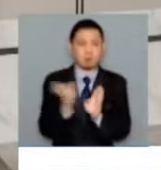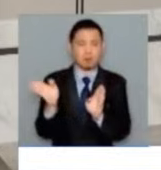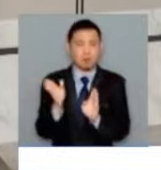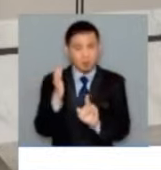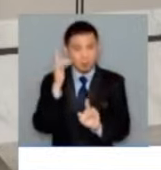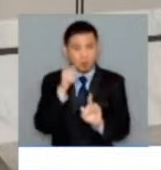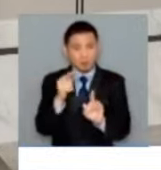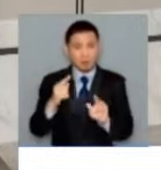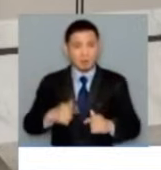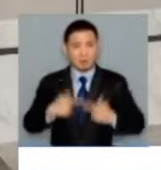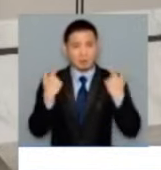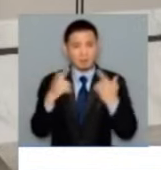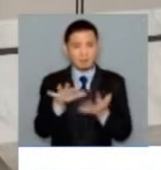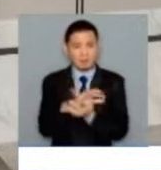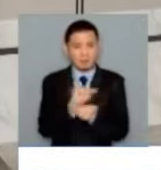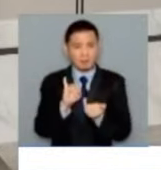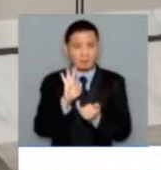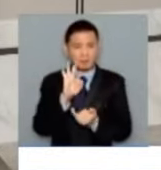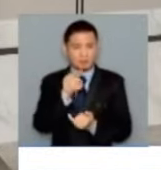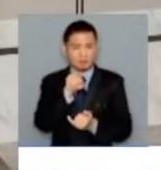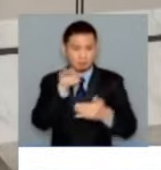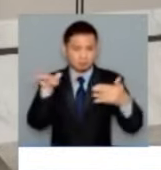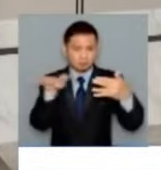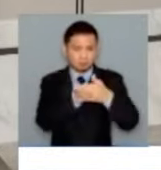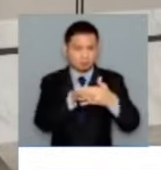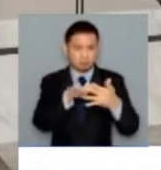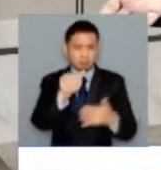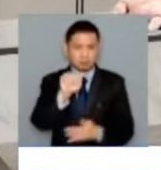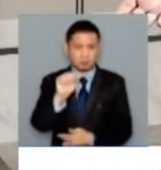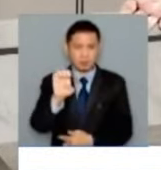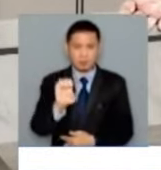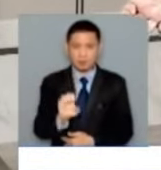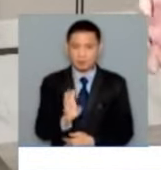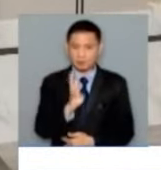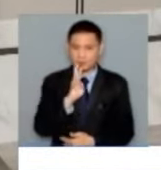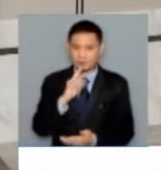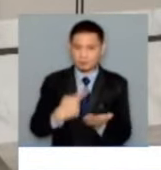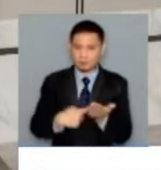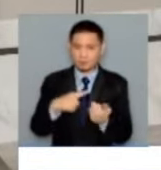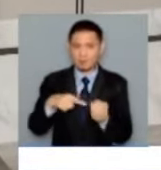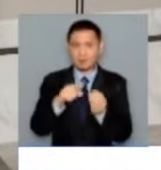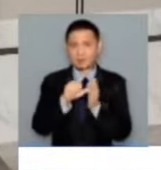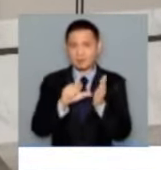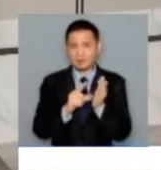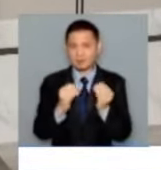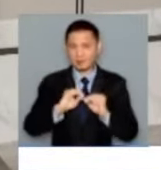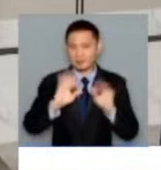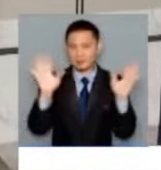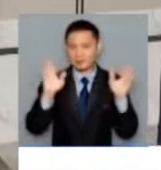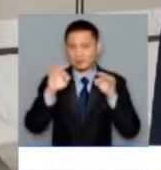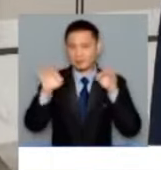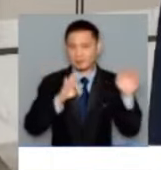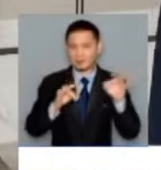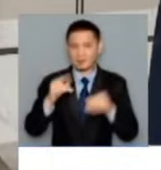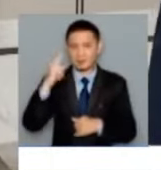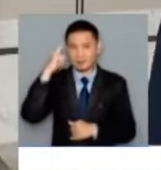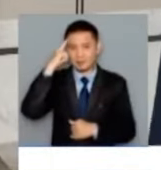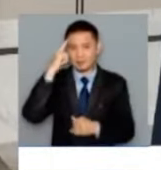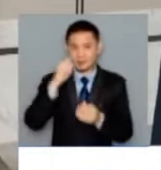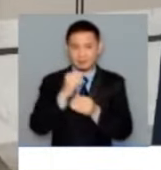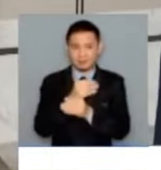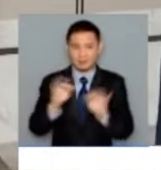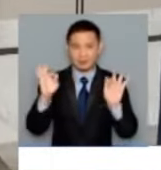ay nakasuhan. So basta't usaping batas, bibigyan nating linaw para sa kapayapaan ng isip. Huwag magdalawang